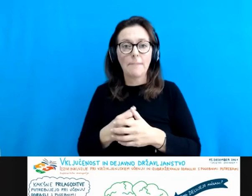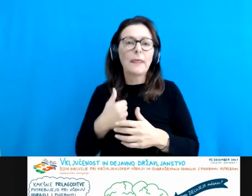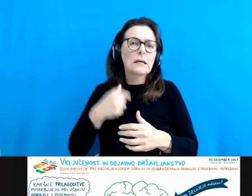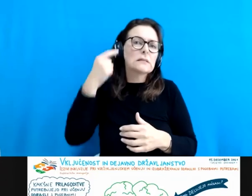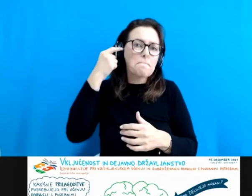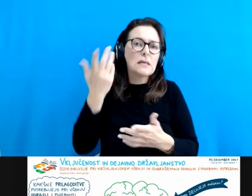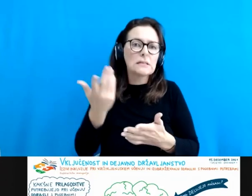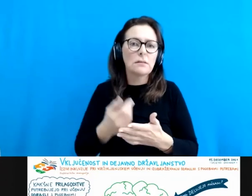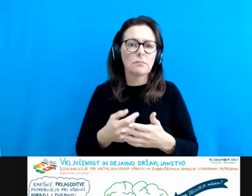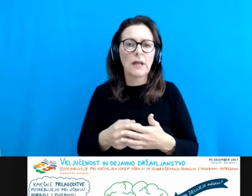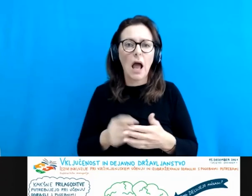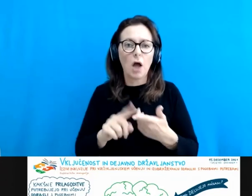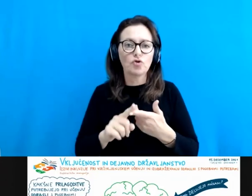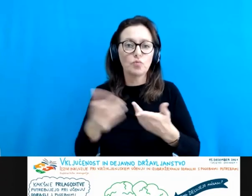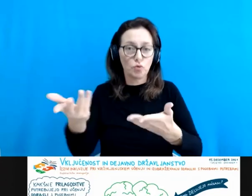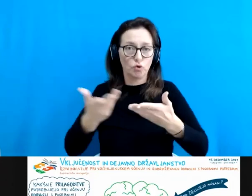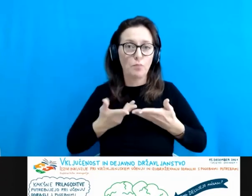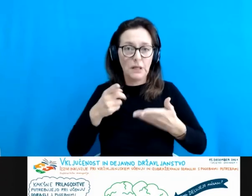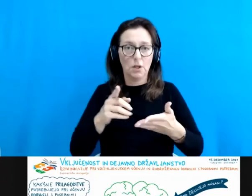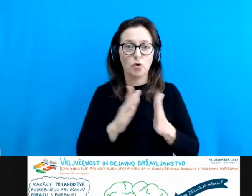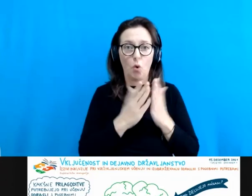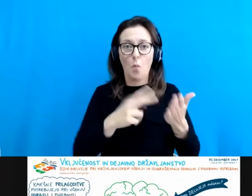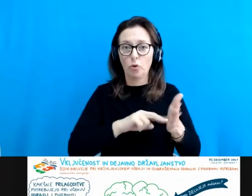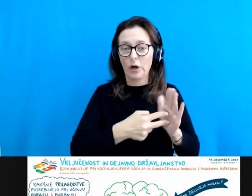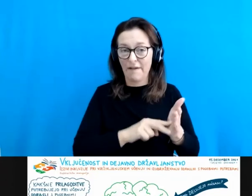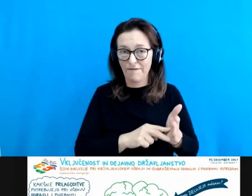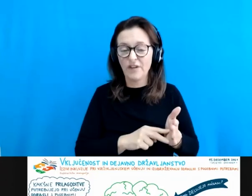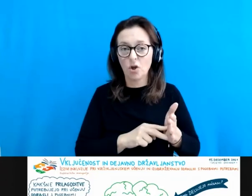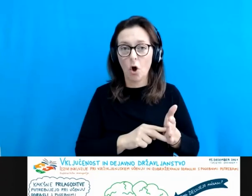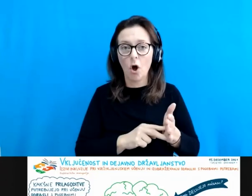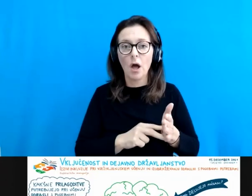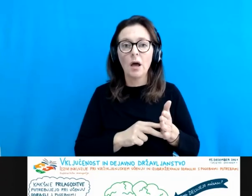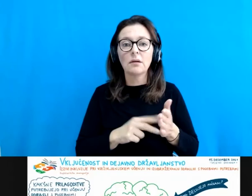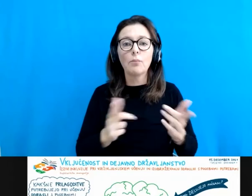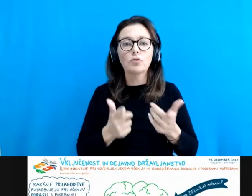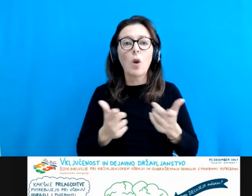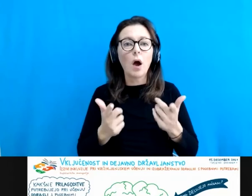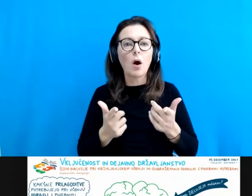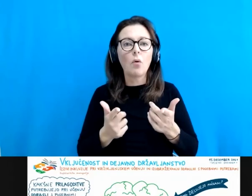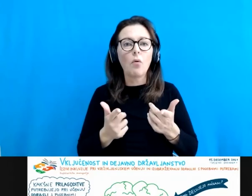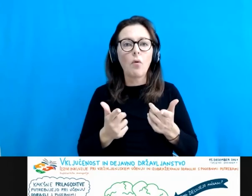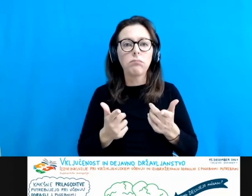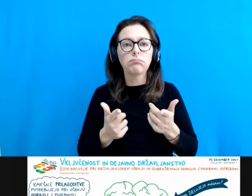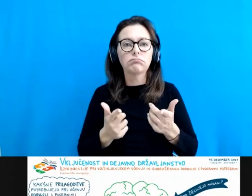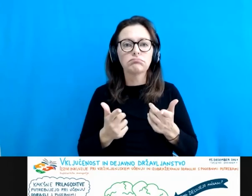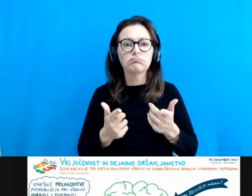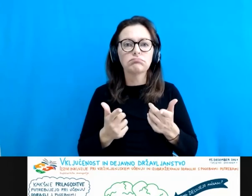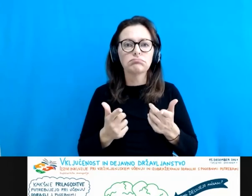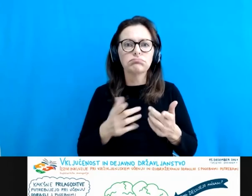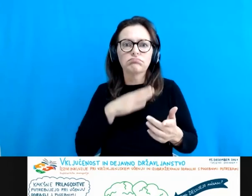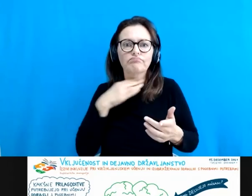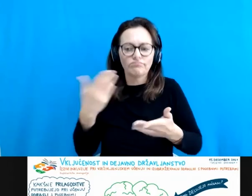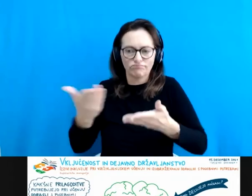da če bodo dobili to monografijo, da bodo lahko marsikaj, da jim bo velik pripomoček pri